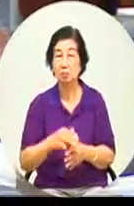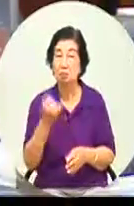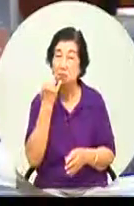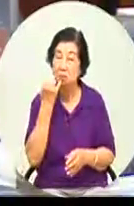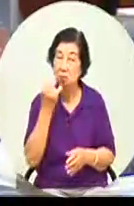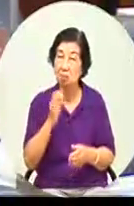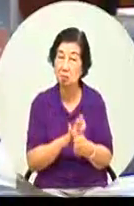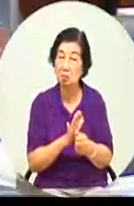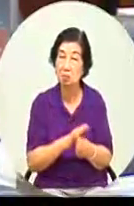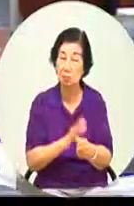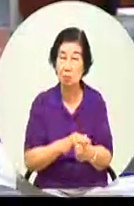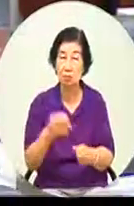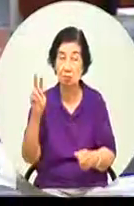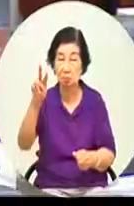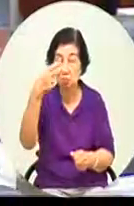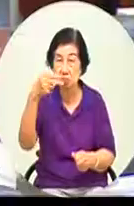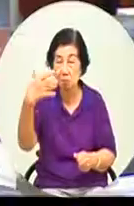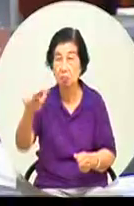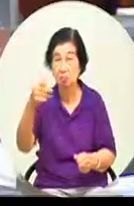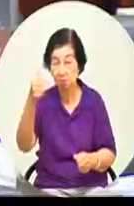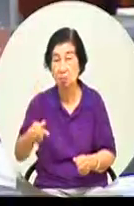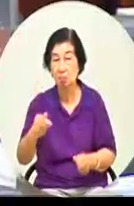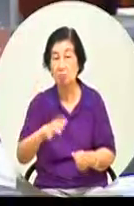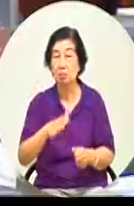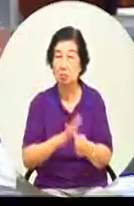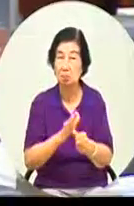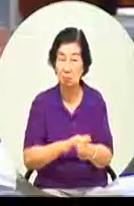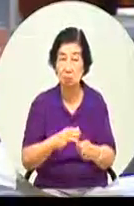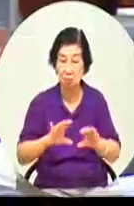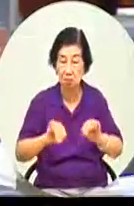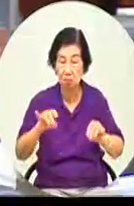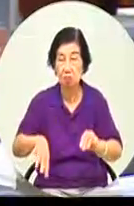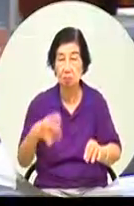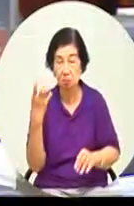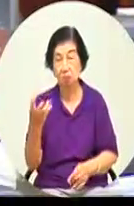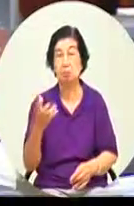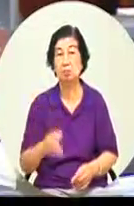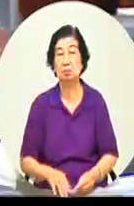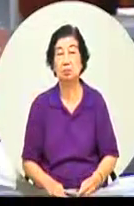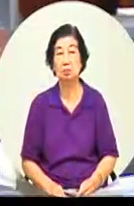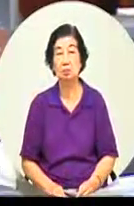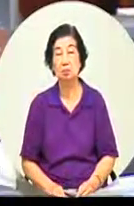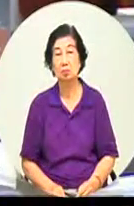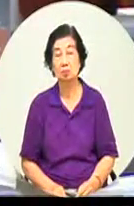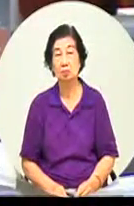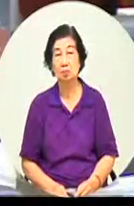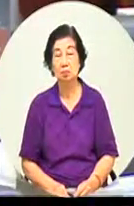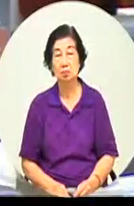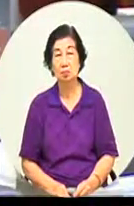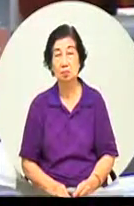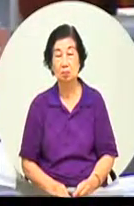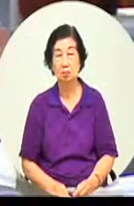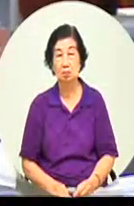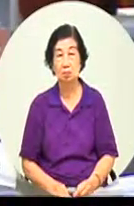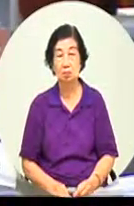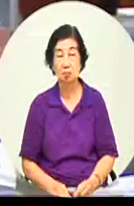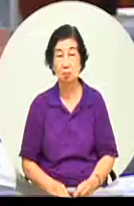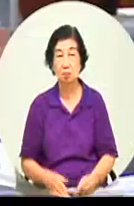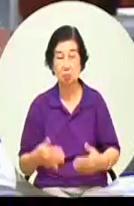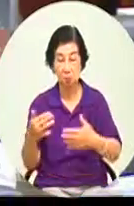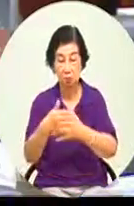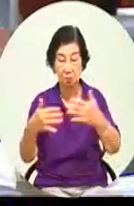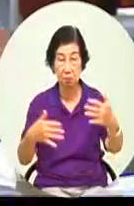便，互地方会当来搭乘，吼，这是本节要讲的重点吼。来，第二就是针对交通局